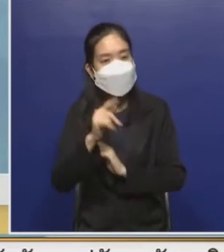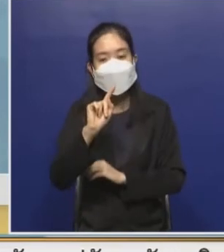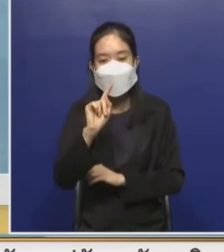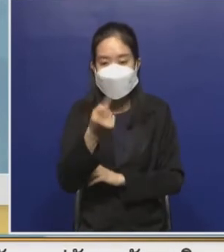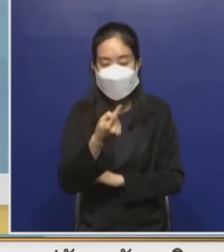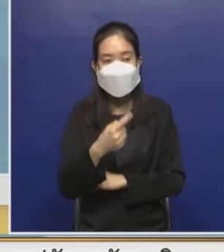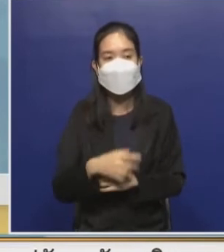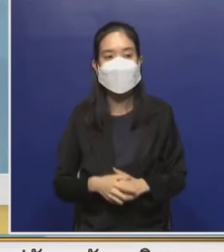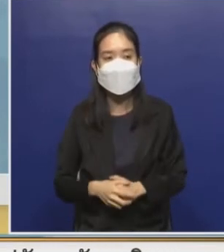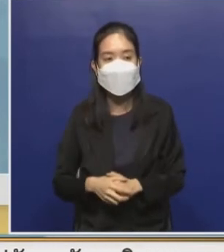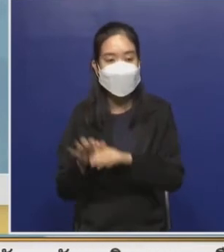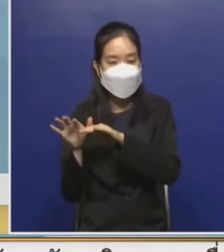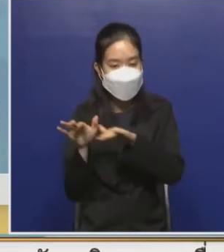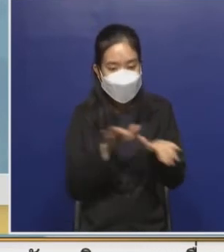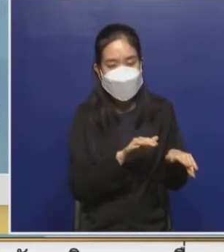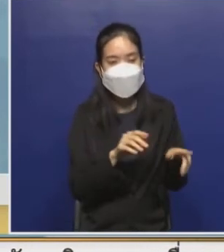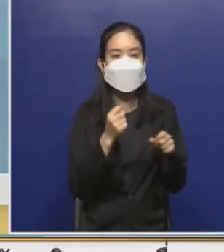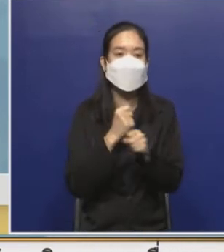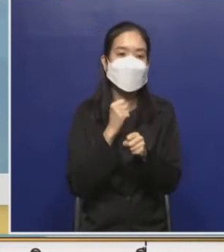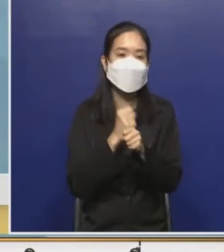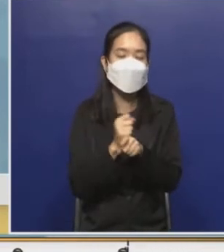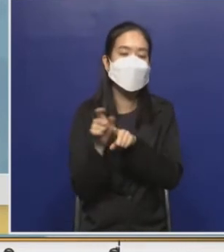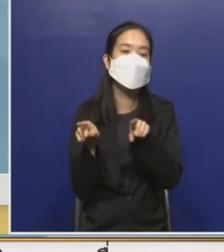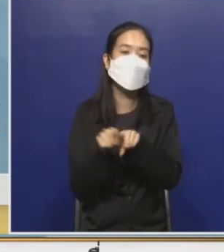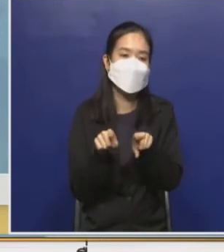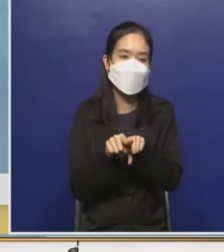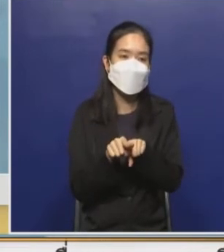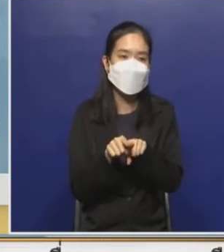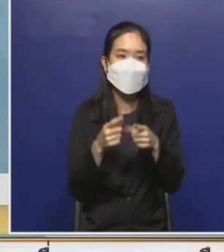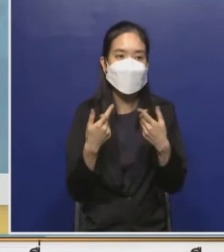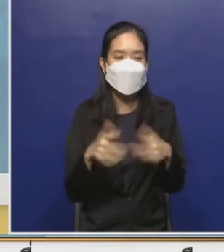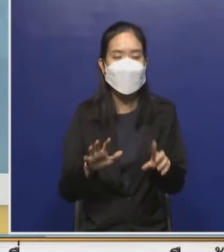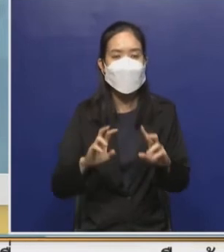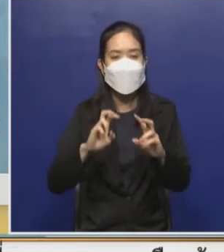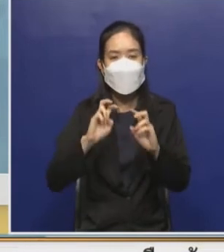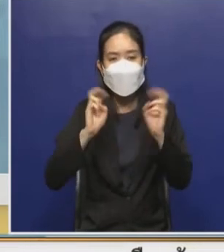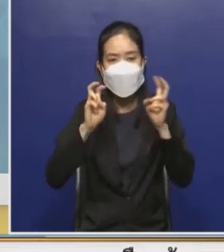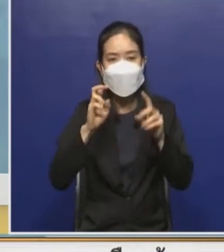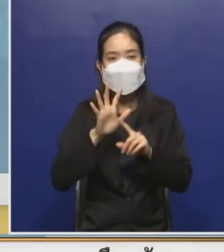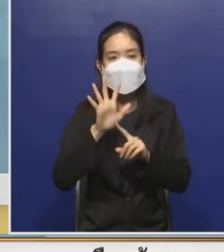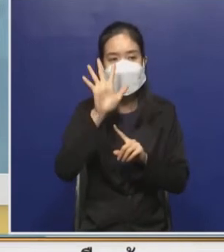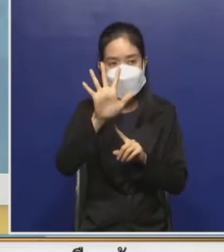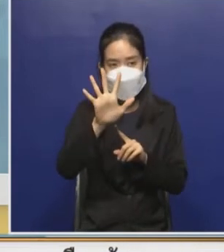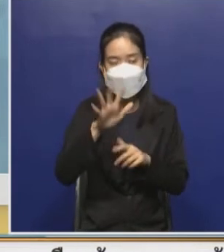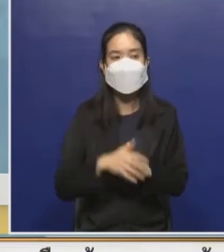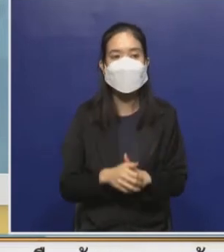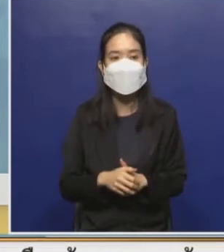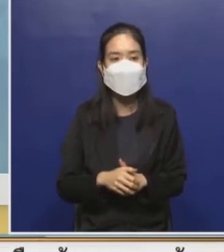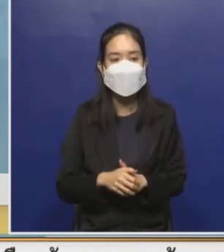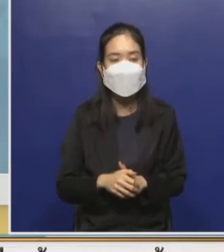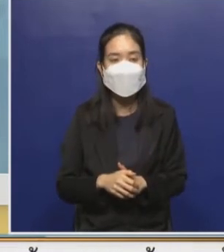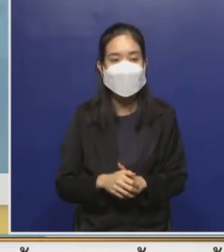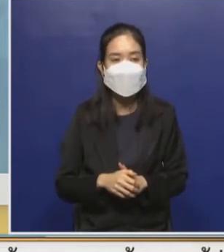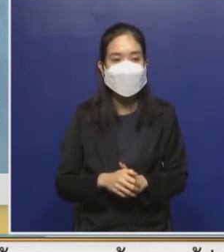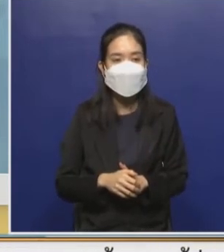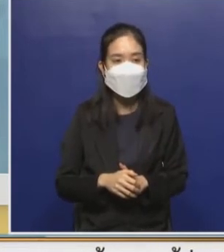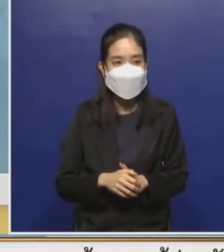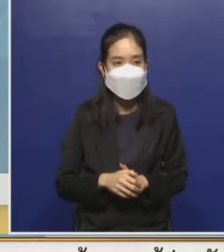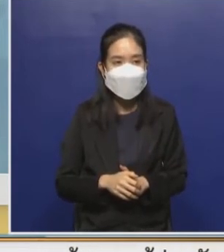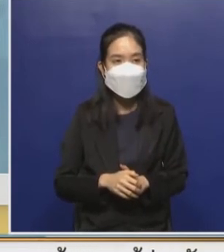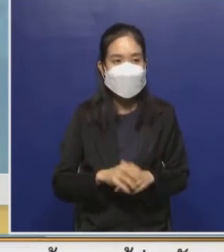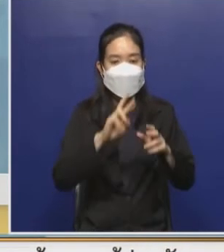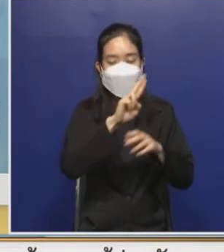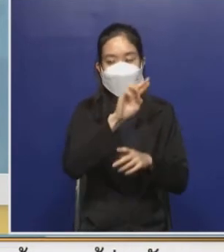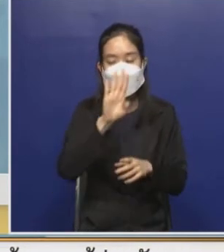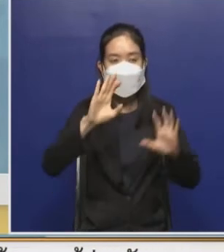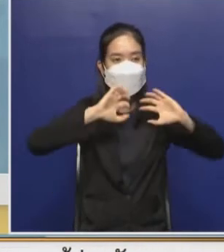วกันและพอมกัทงพฒาานประเจนที่ 5 ครับระบบราชการไม่สามารถแ้ปัหาสำคญ 3 ปการของประเทศชาตได